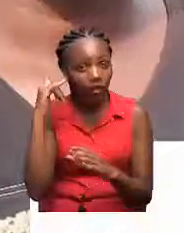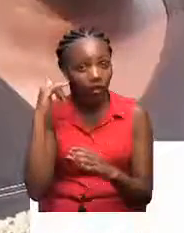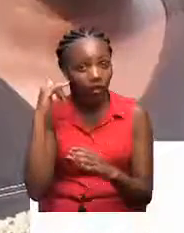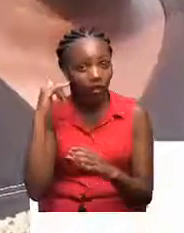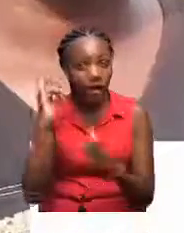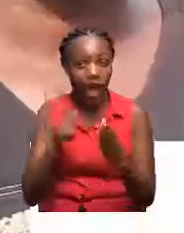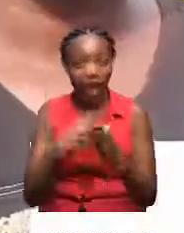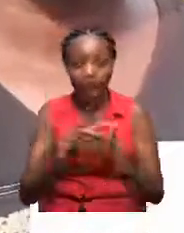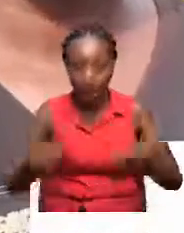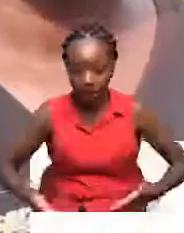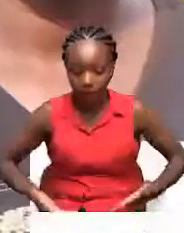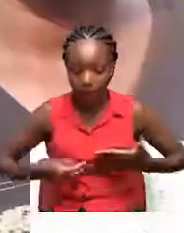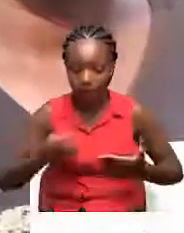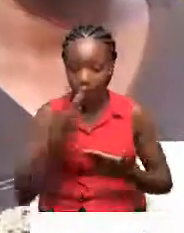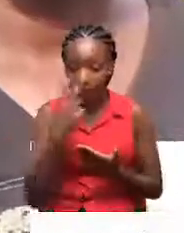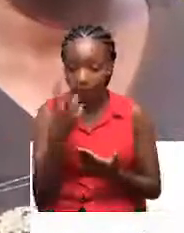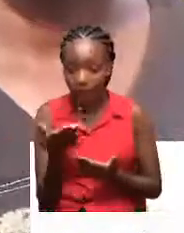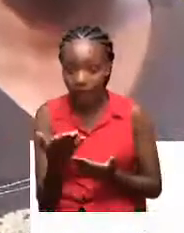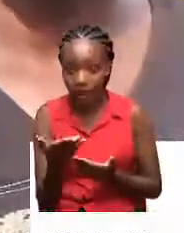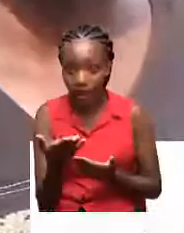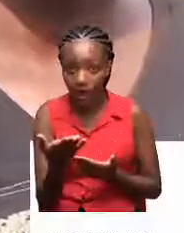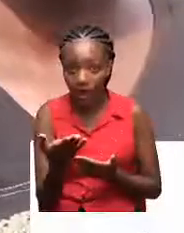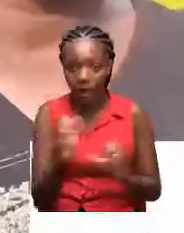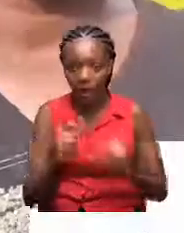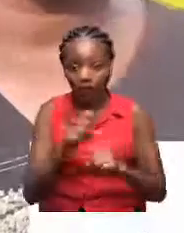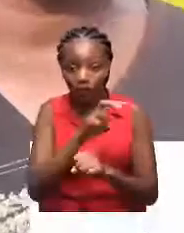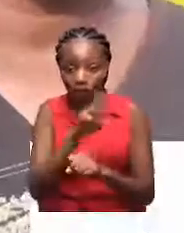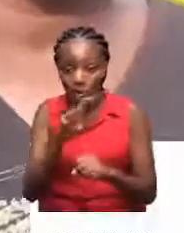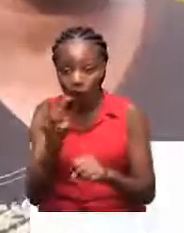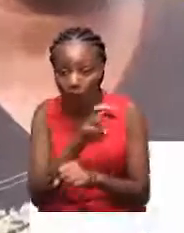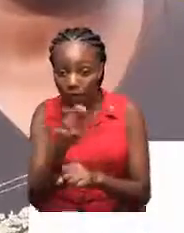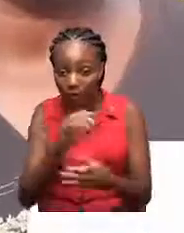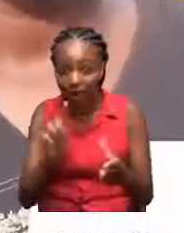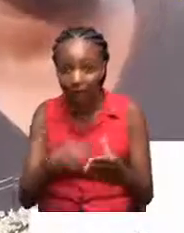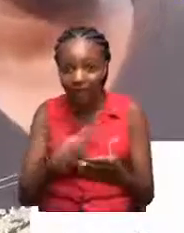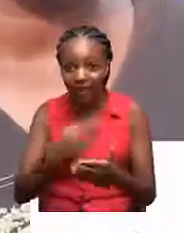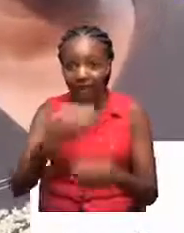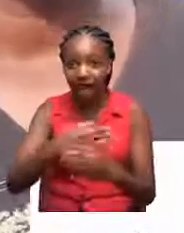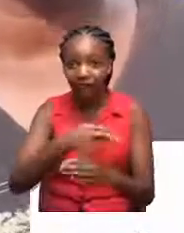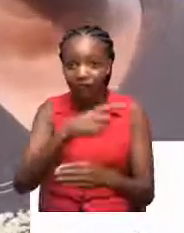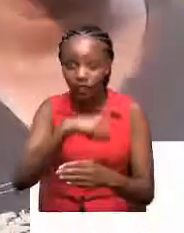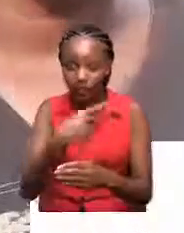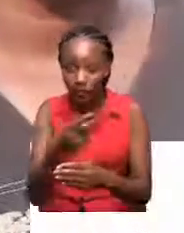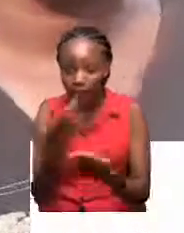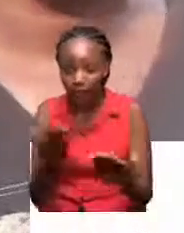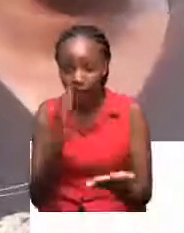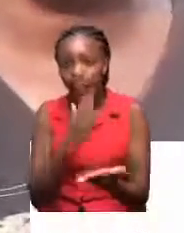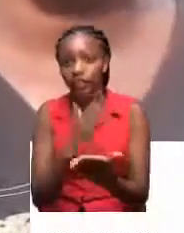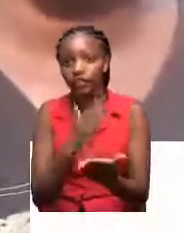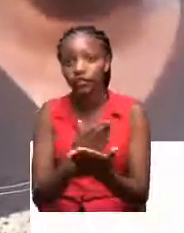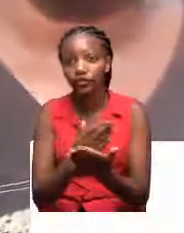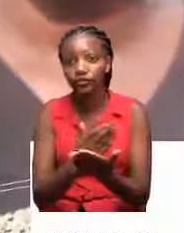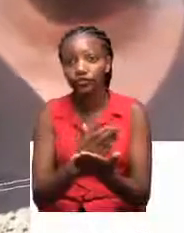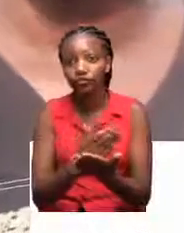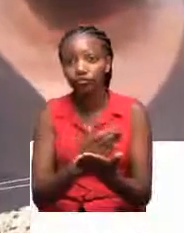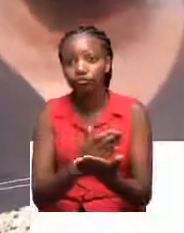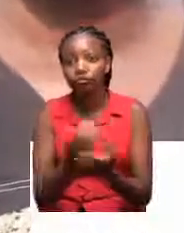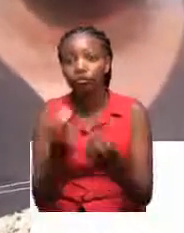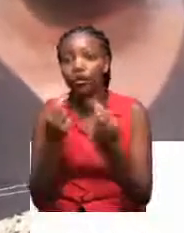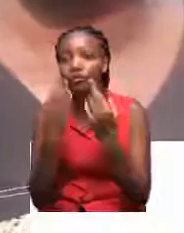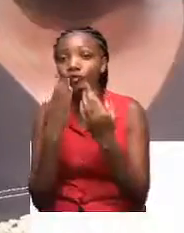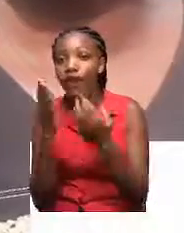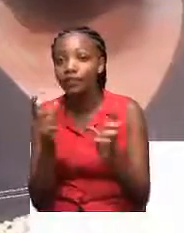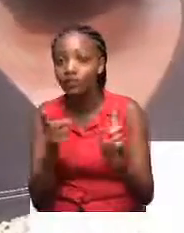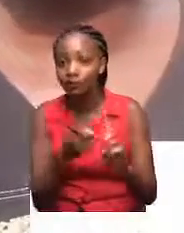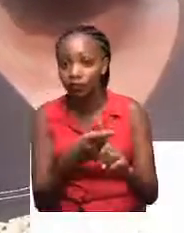mifupa imepatikana huko, waende wakaangalia kama ni yeye. Na baada ya DNA kweli wameleta majibu akasema ni positive, ni yeye.